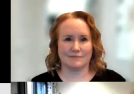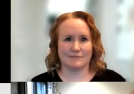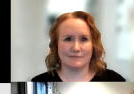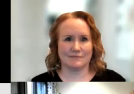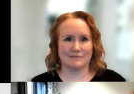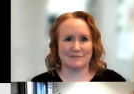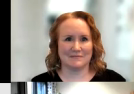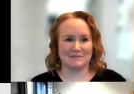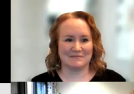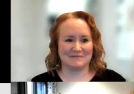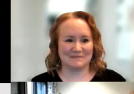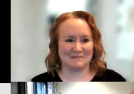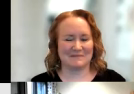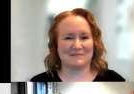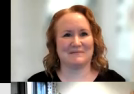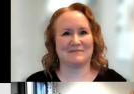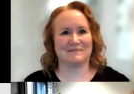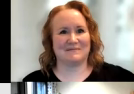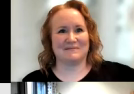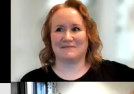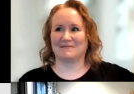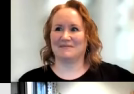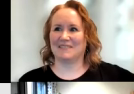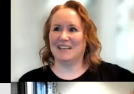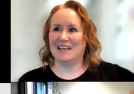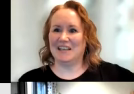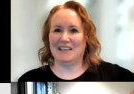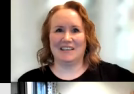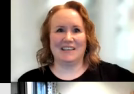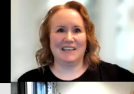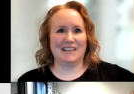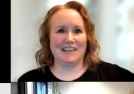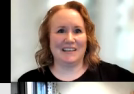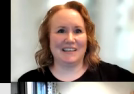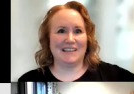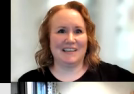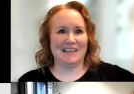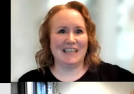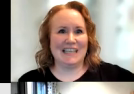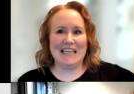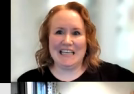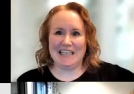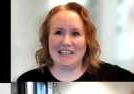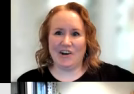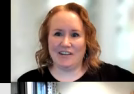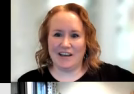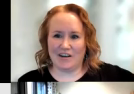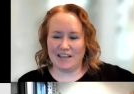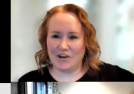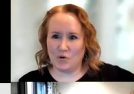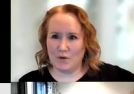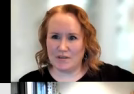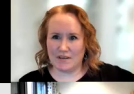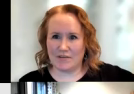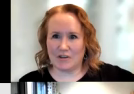Ja, det var det jeg hadde tenkt å si, men Tone, det mulig at det kom på en spørsmål? Ja, det var